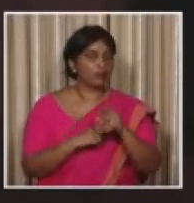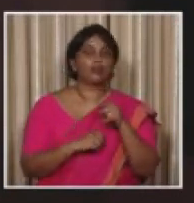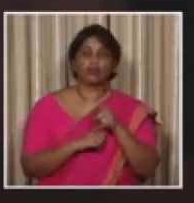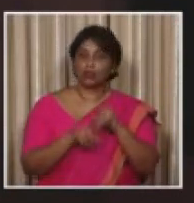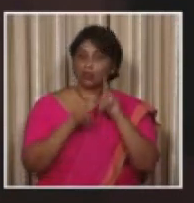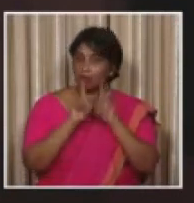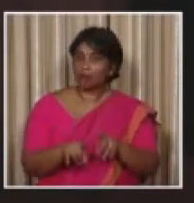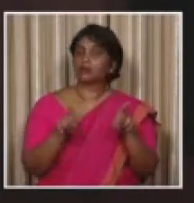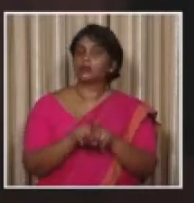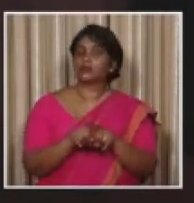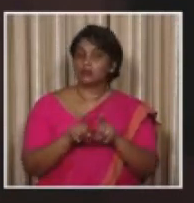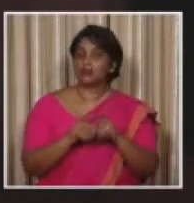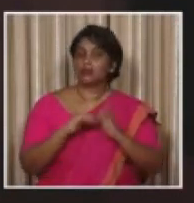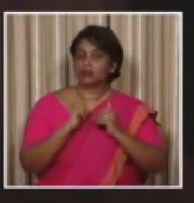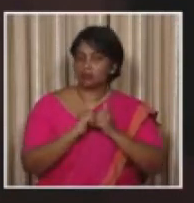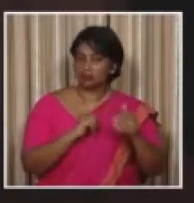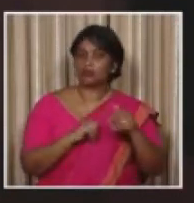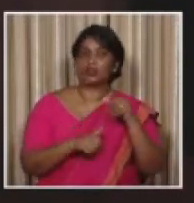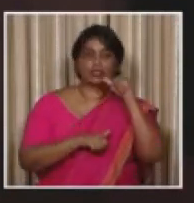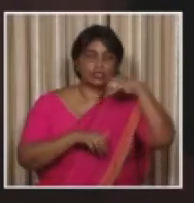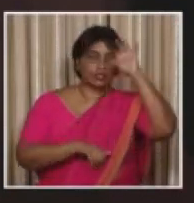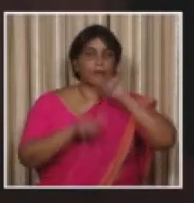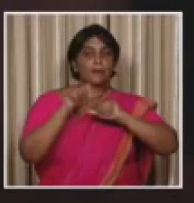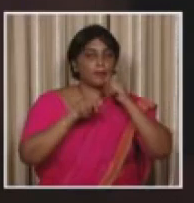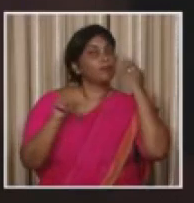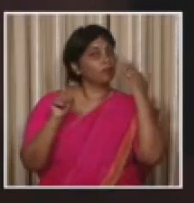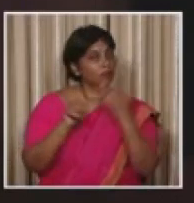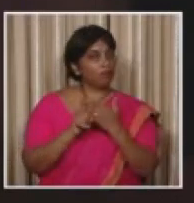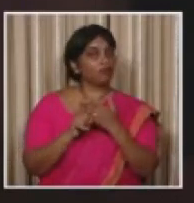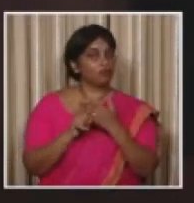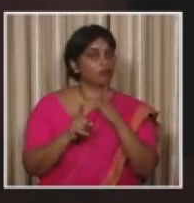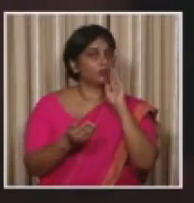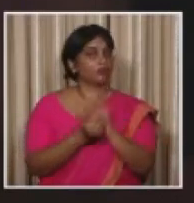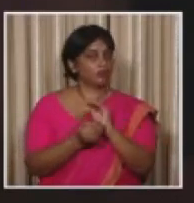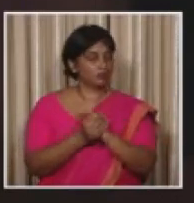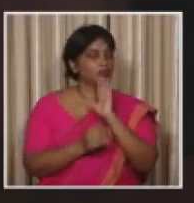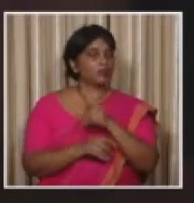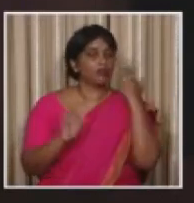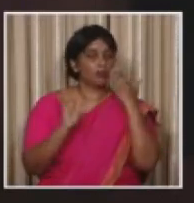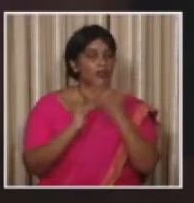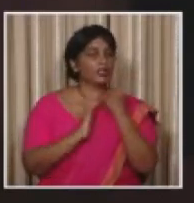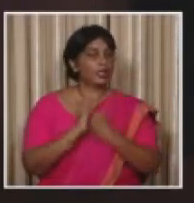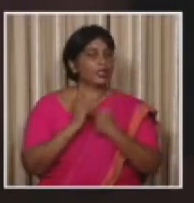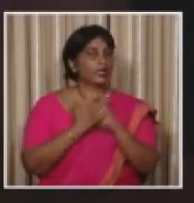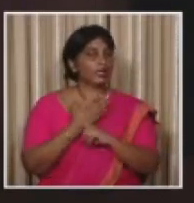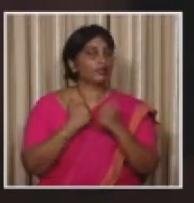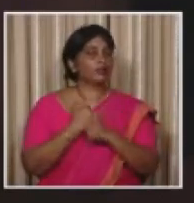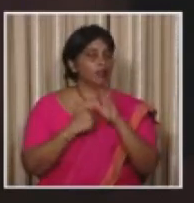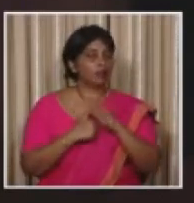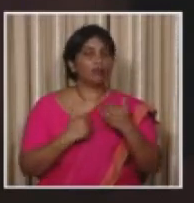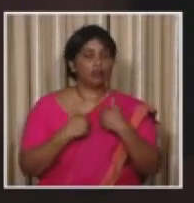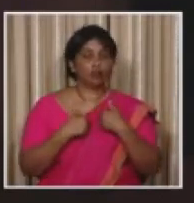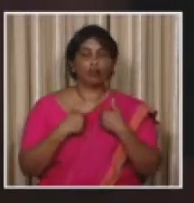ඒ සාම ක්‍රියාදාමයන් මේ ආයුර්වේද ඖෂධ පිළිබඳවත් ඔබතුමන් සැලකිලිමත් වෙන්නට ඕනේ පිළිබඳ නීති රීති සකස් කරන්නට වෙනවා